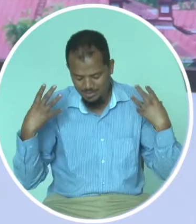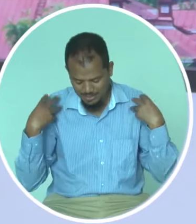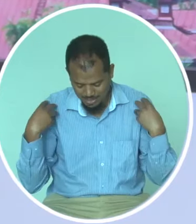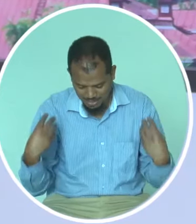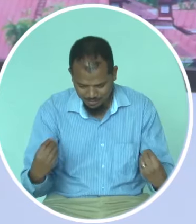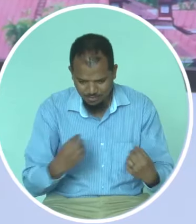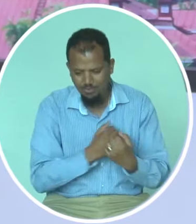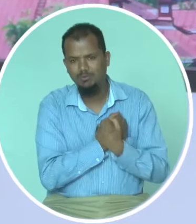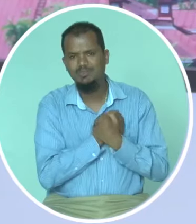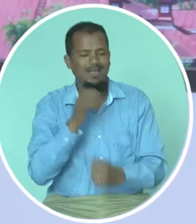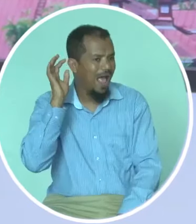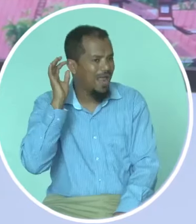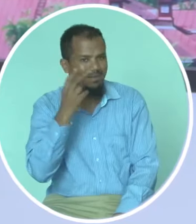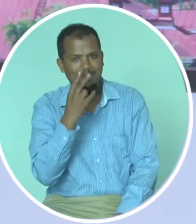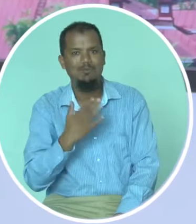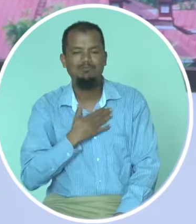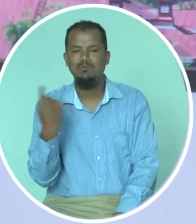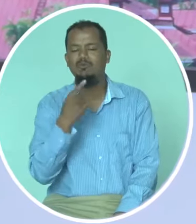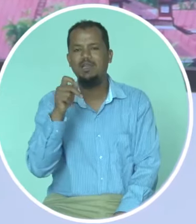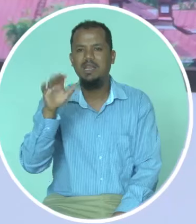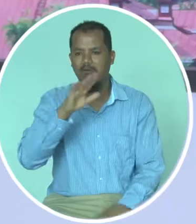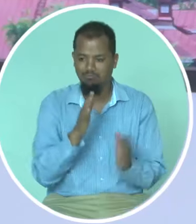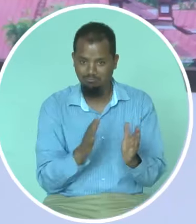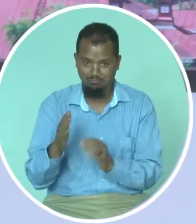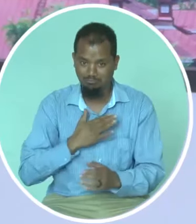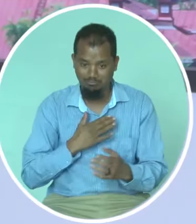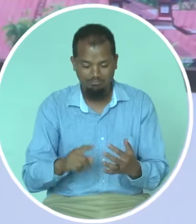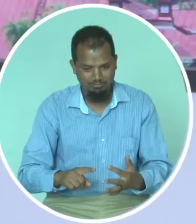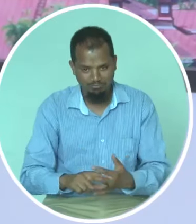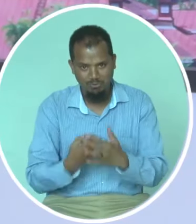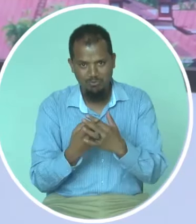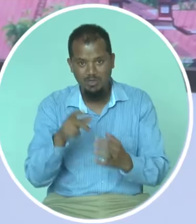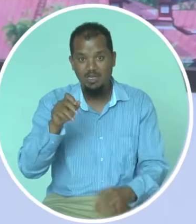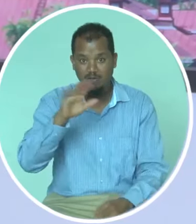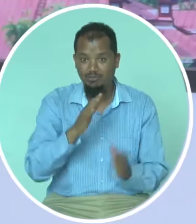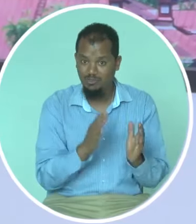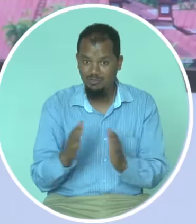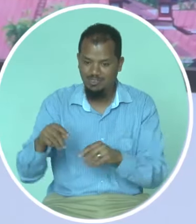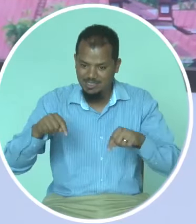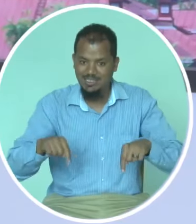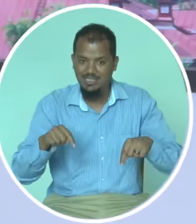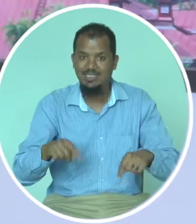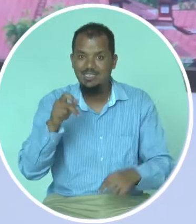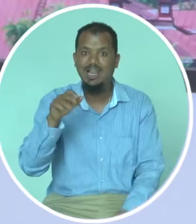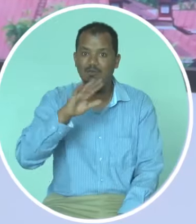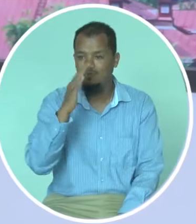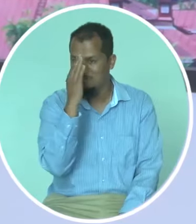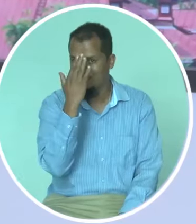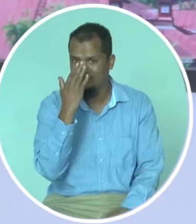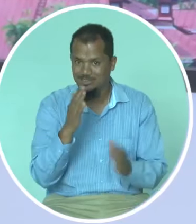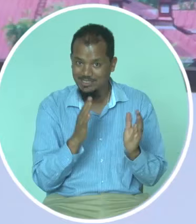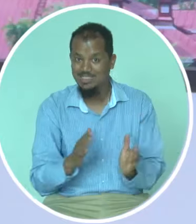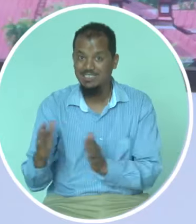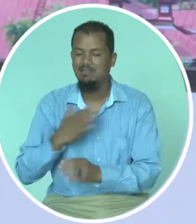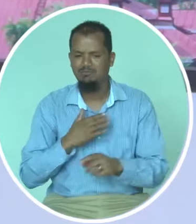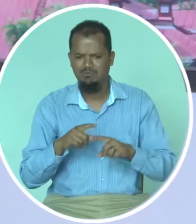አነስተልን ውድ አድማጭ ተመልካቾቻችን የሁሌ ዳጉ ዝግጅታችን ነው ጀምሯል። በዳጉ ዝግጅታችን ዛሬ የዳጉ መስታወት